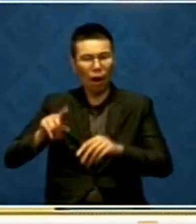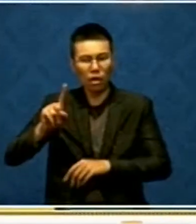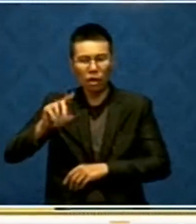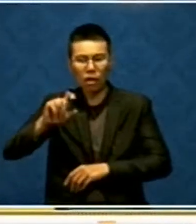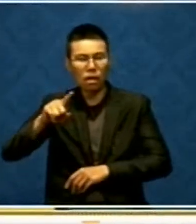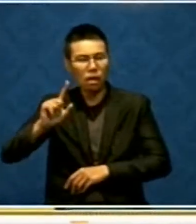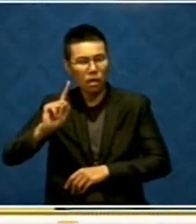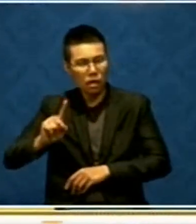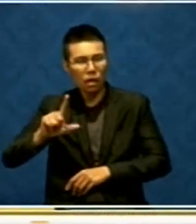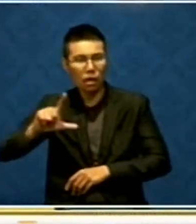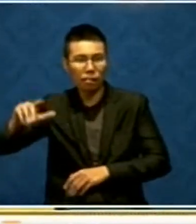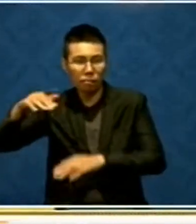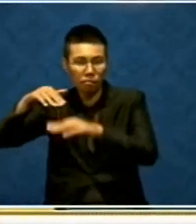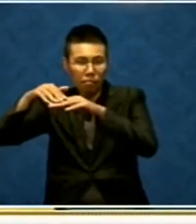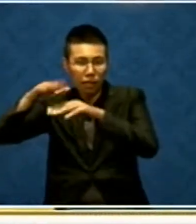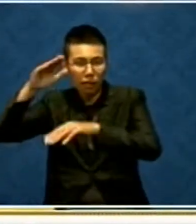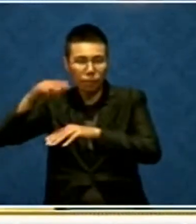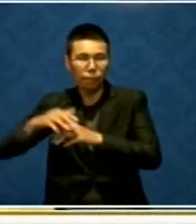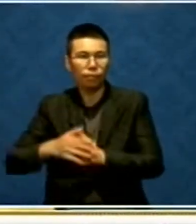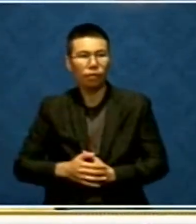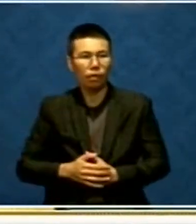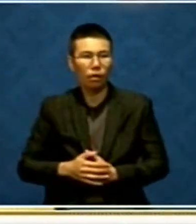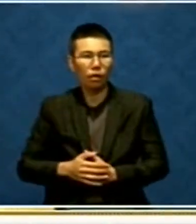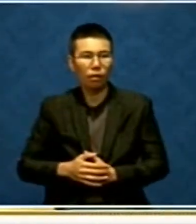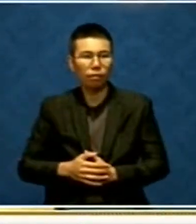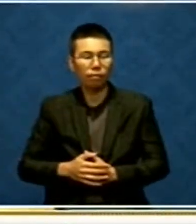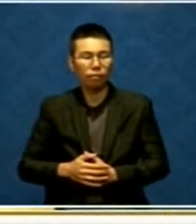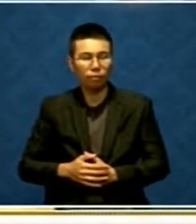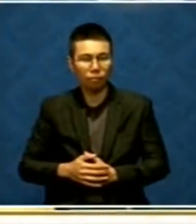ถังสไลด์ยังไม่ต้องขึ้นนะครับ